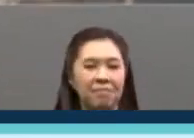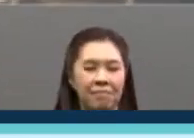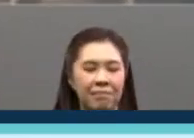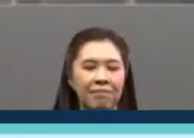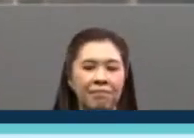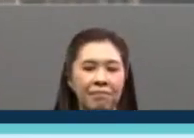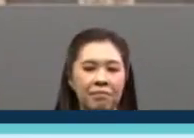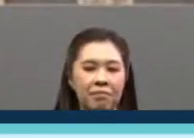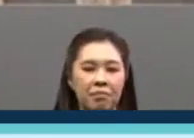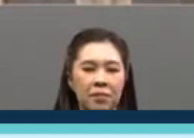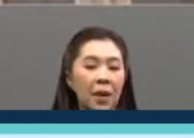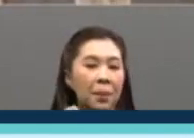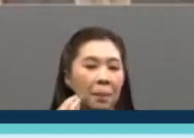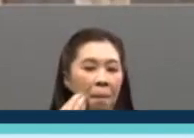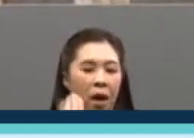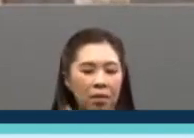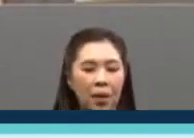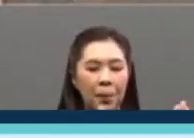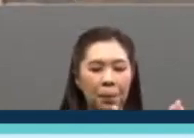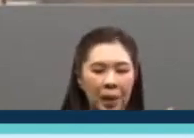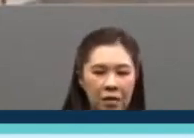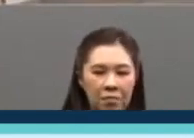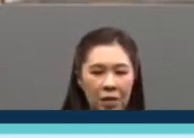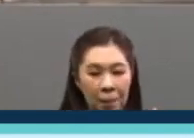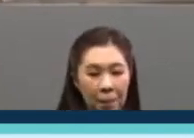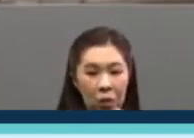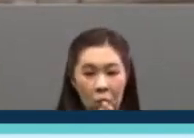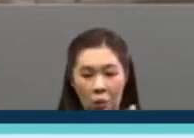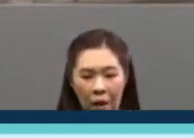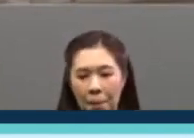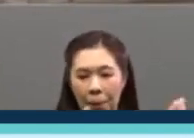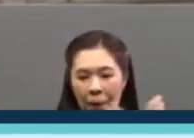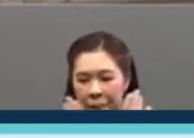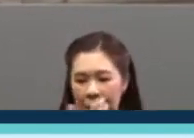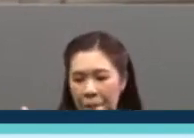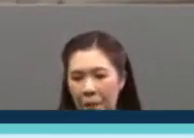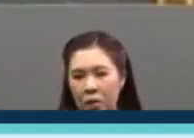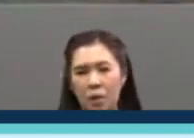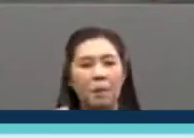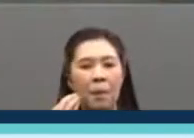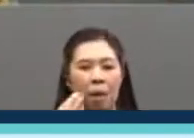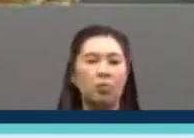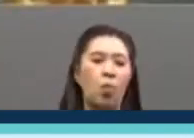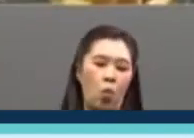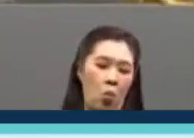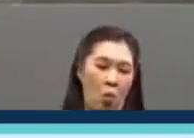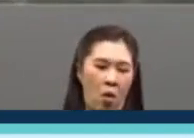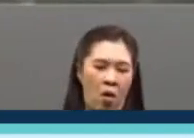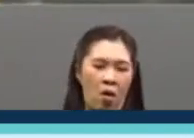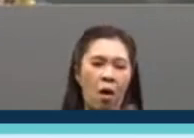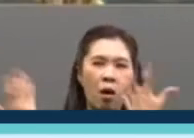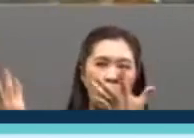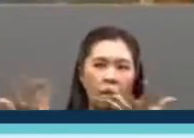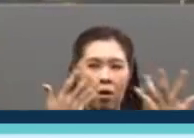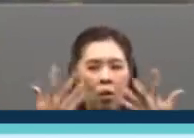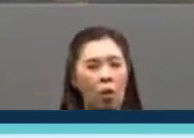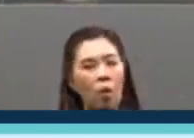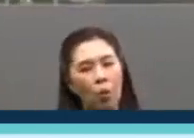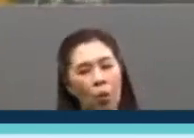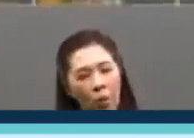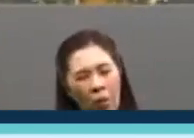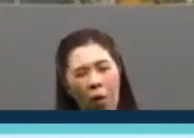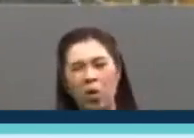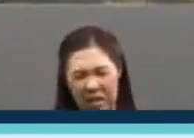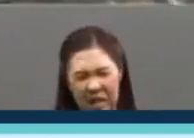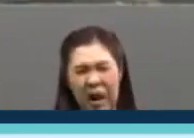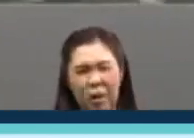ความร่วมมือกับประเทศเพื่อนบ้านในการแก้ไขปัญหาหมอกควันข้ามแดนซึ่งจะต้องหารือกันในระดับอาเซียนด้วย โดยเฉพ